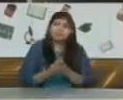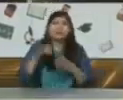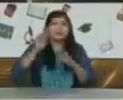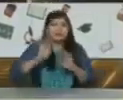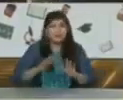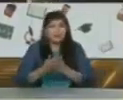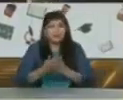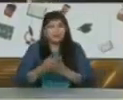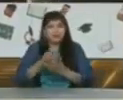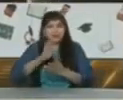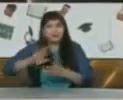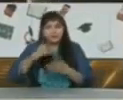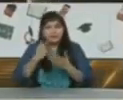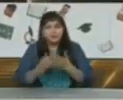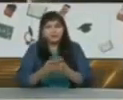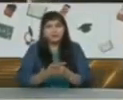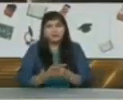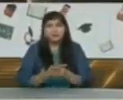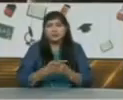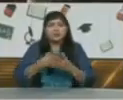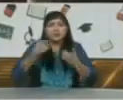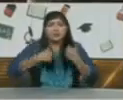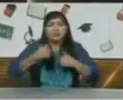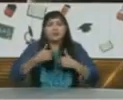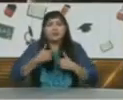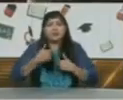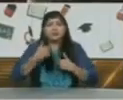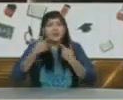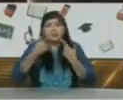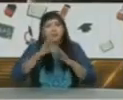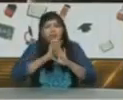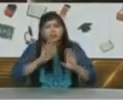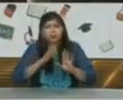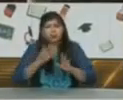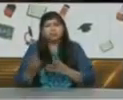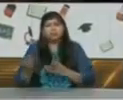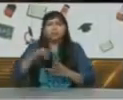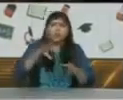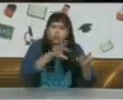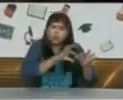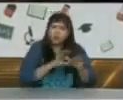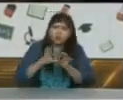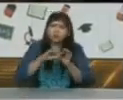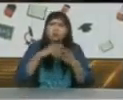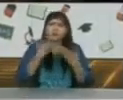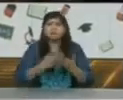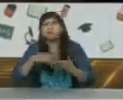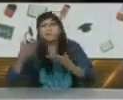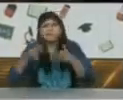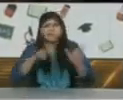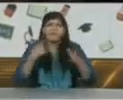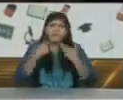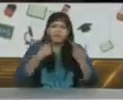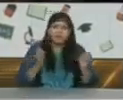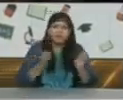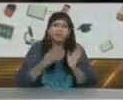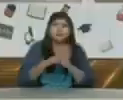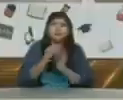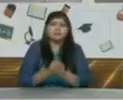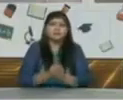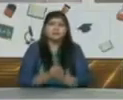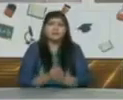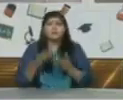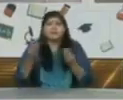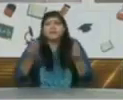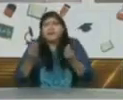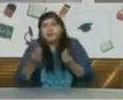लेकिन सिर्फ परीक्षा की ही चर्चा नहीं है। बहुत कुछ बातें हो सकती हैं। एक